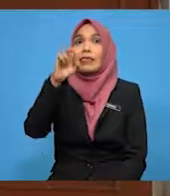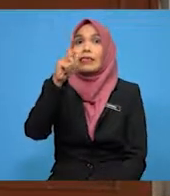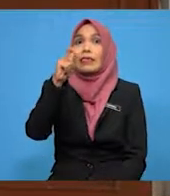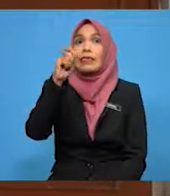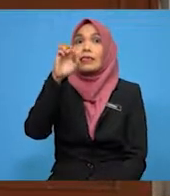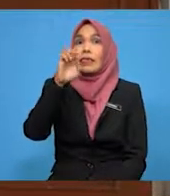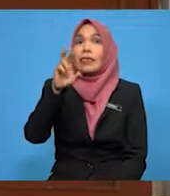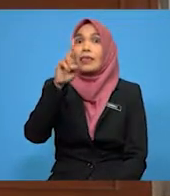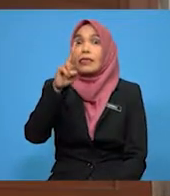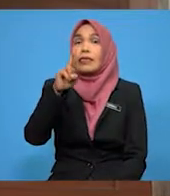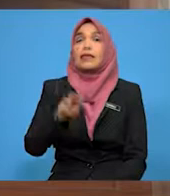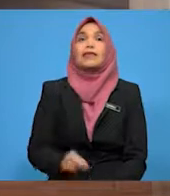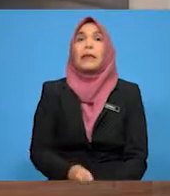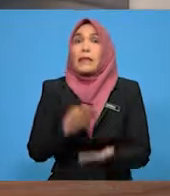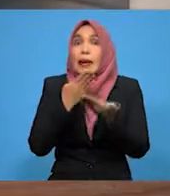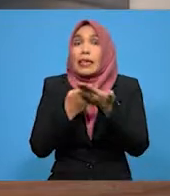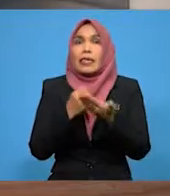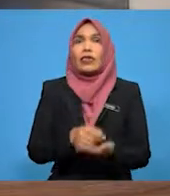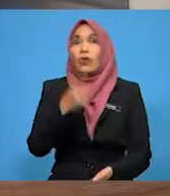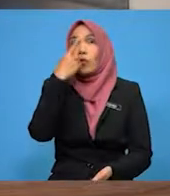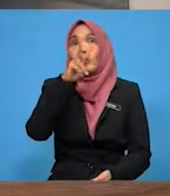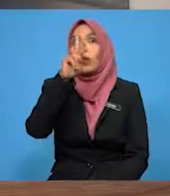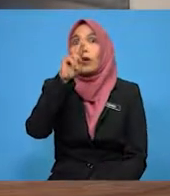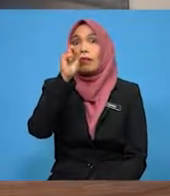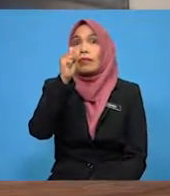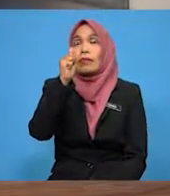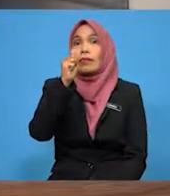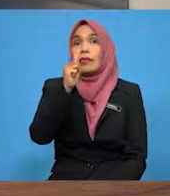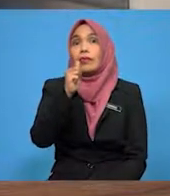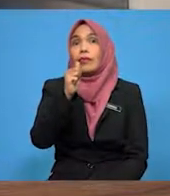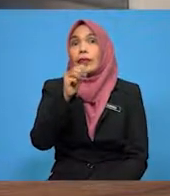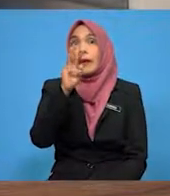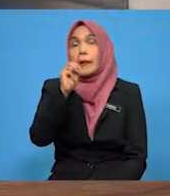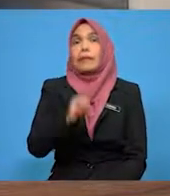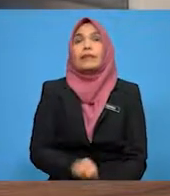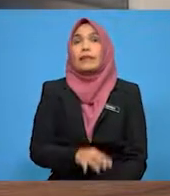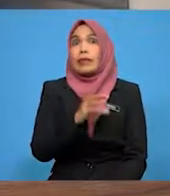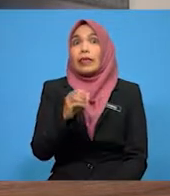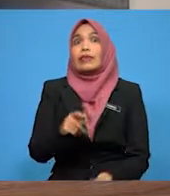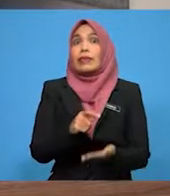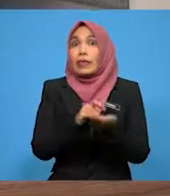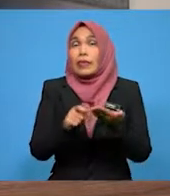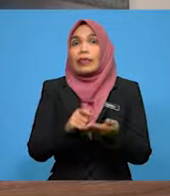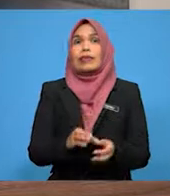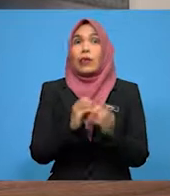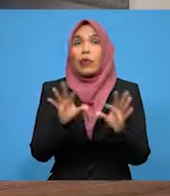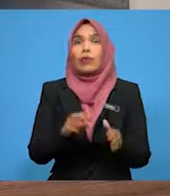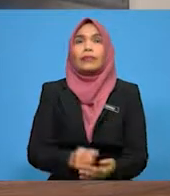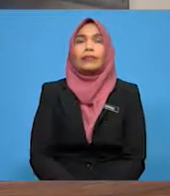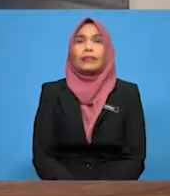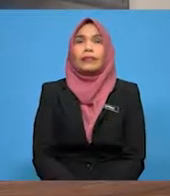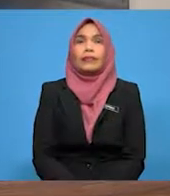pengeraman telur tetasan. Dalam senarai semak tersebut, perkara yang perlu dipastikan